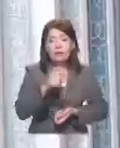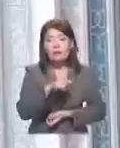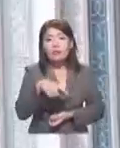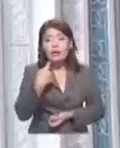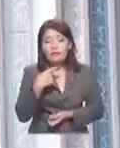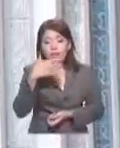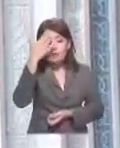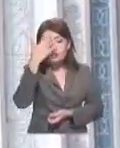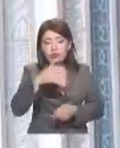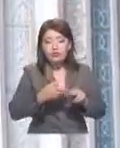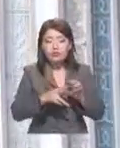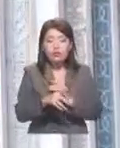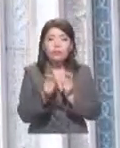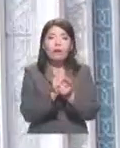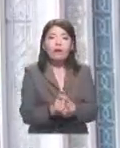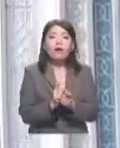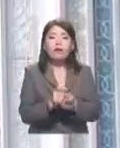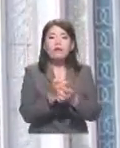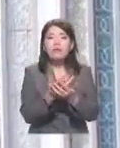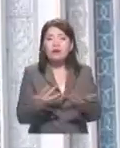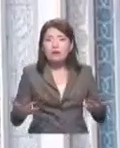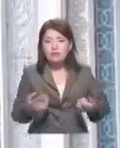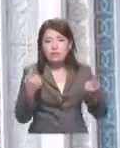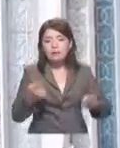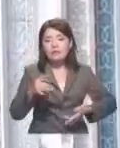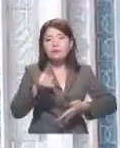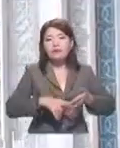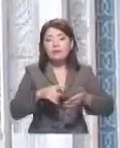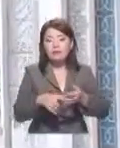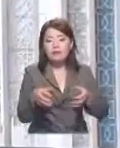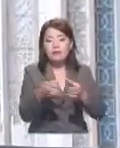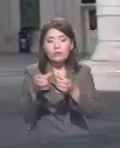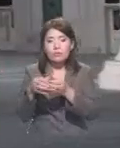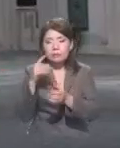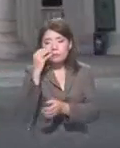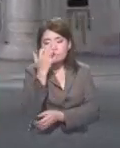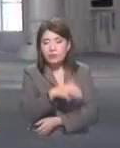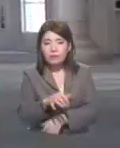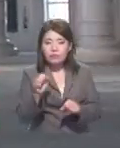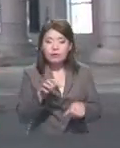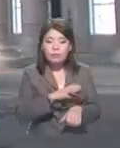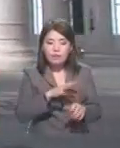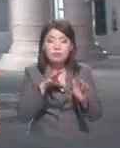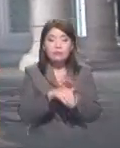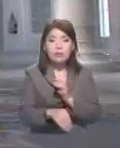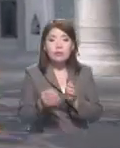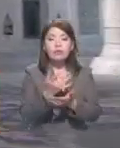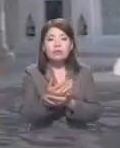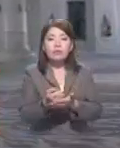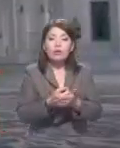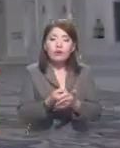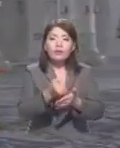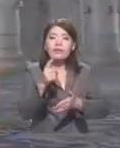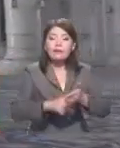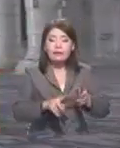жат ағымдағылармен күресіп жүріп, дәстүрлі дінді жоққа шығаратын топтарды байқамай қалуымыз мүмкін. Жат ағыммен күрес, дінмен